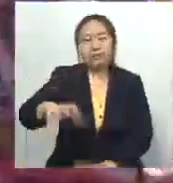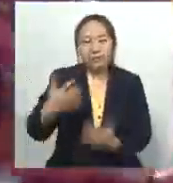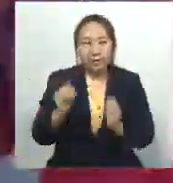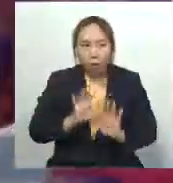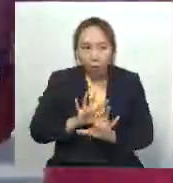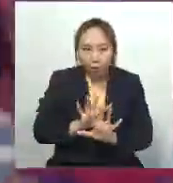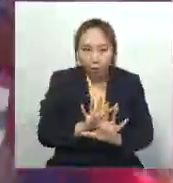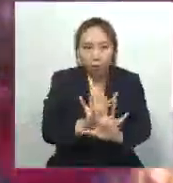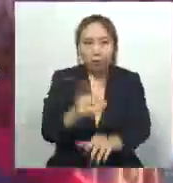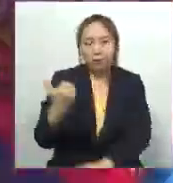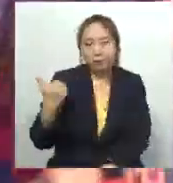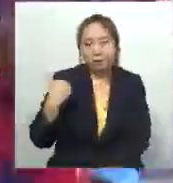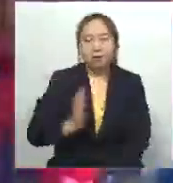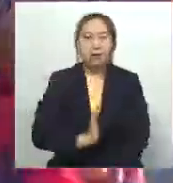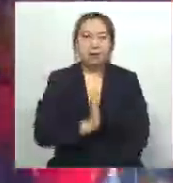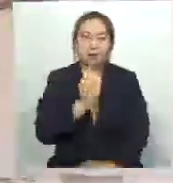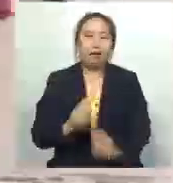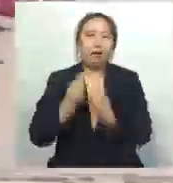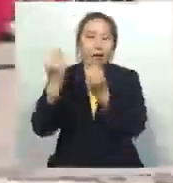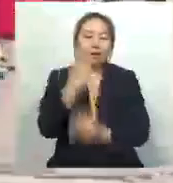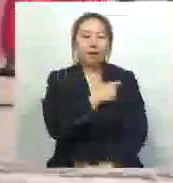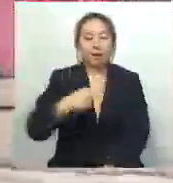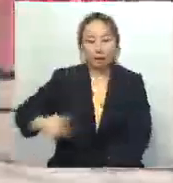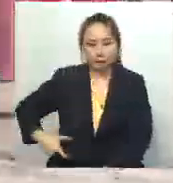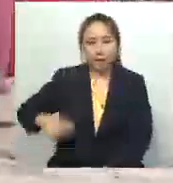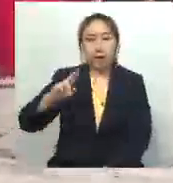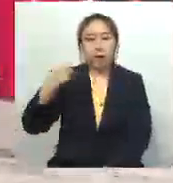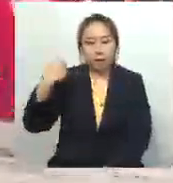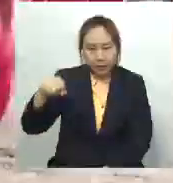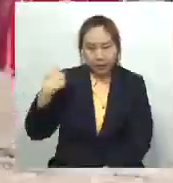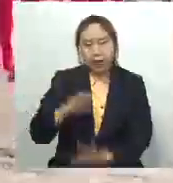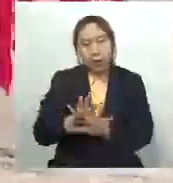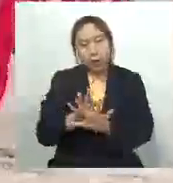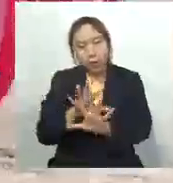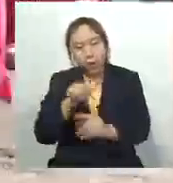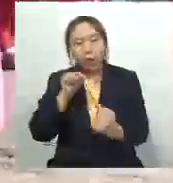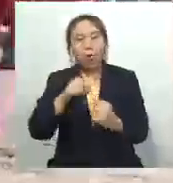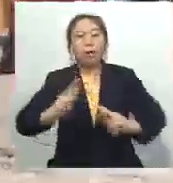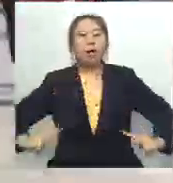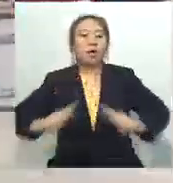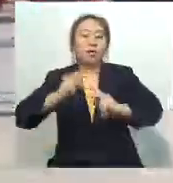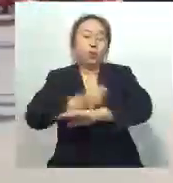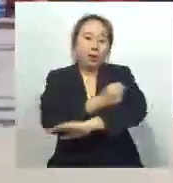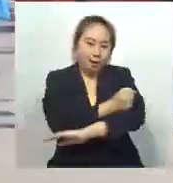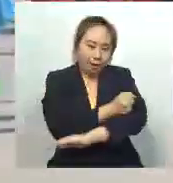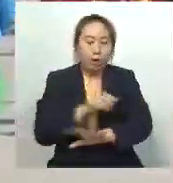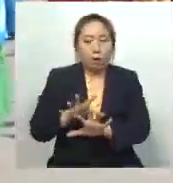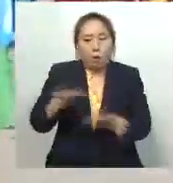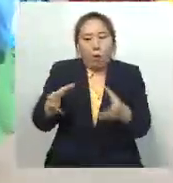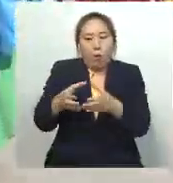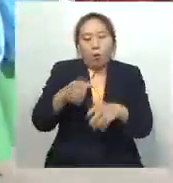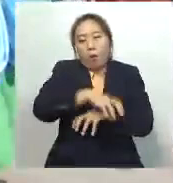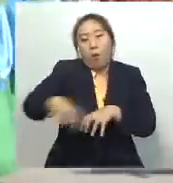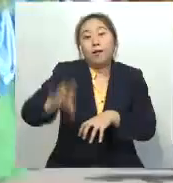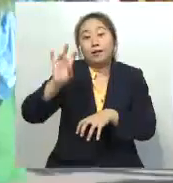นมีริ้วขบวนเทิดพระเกียรติสมเด็จพระเจ้าอยู่หัวริ้วขบวนของทางกระทรวงแรงงานริ้วขบวนของผู้ใช้แรงงาน7องค์กรนะ